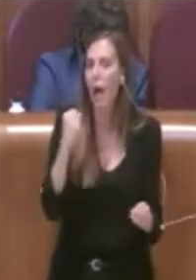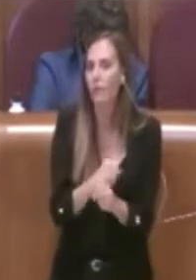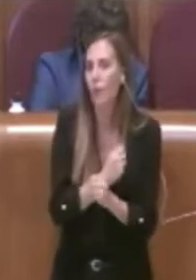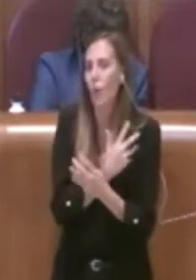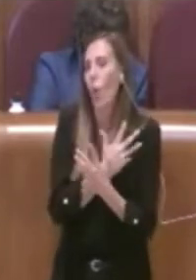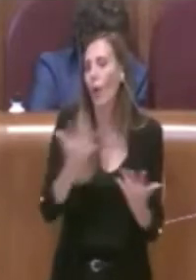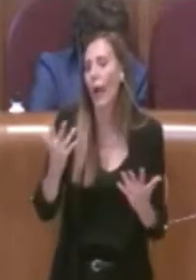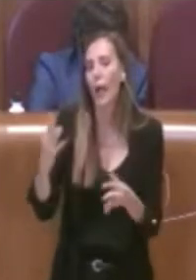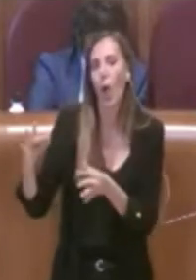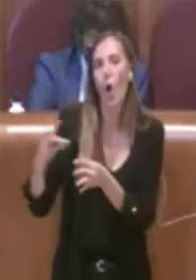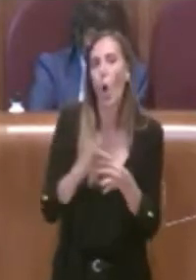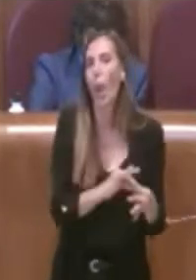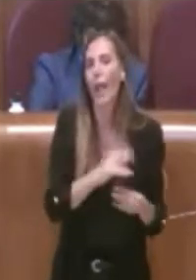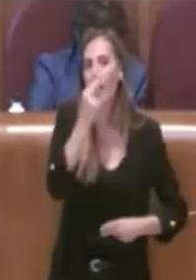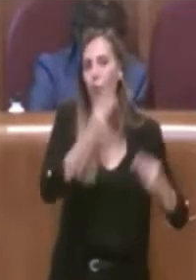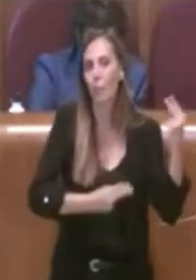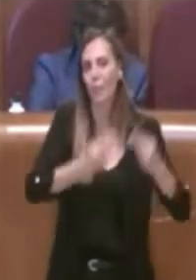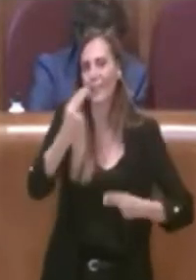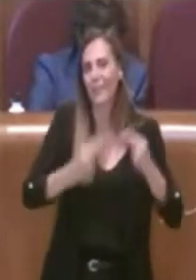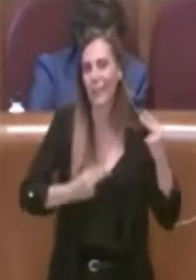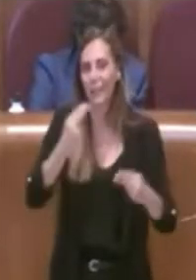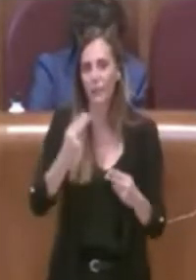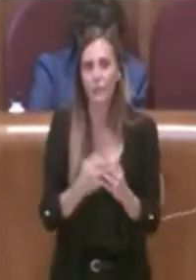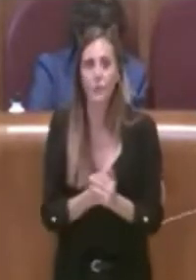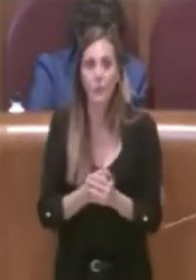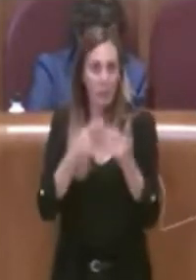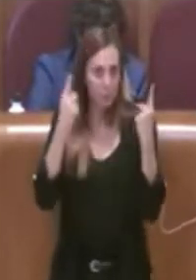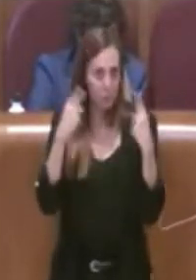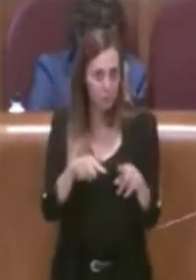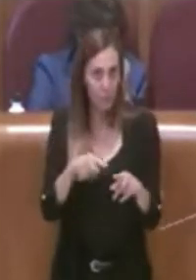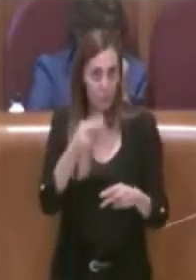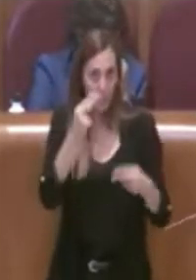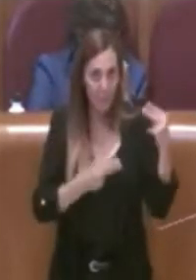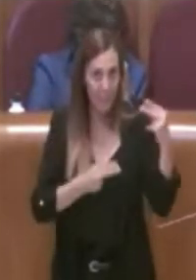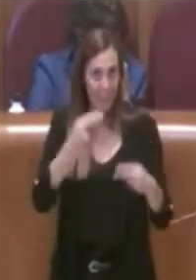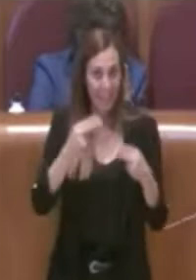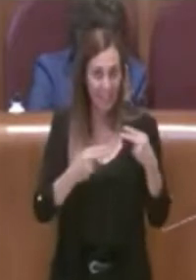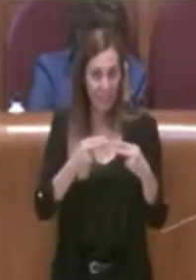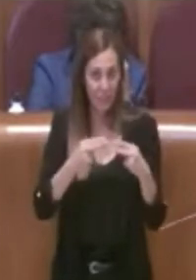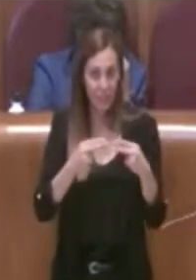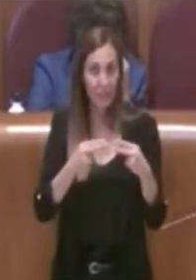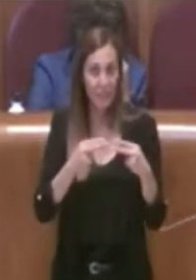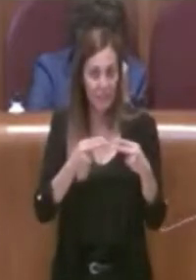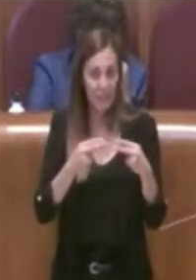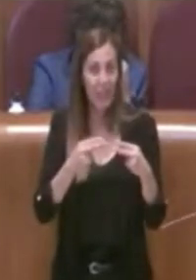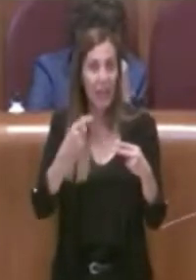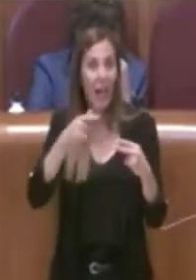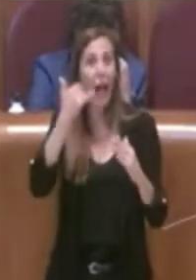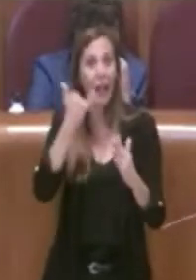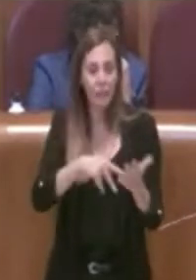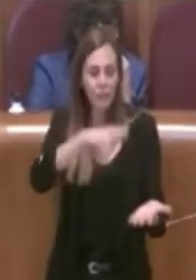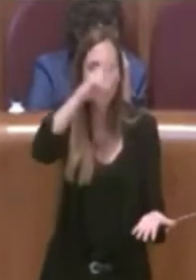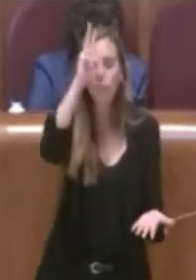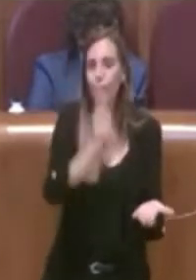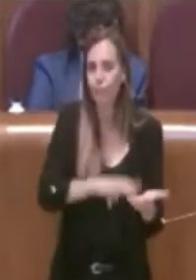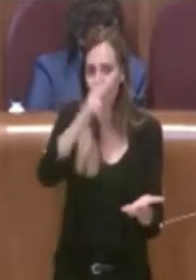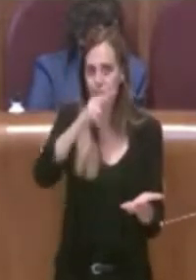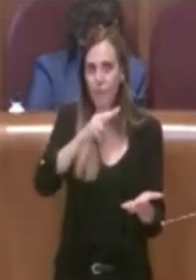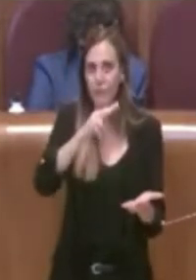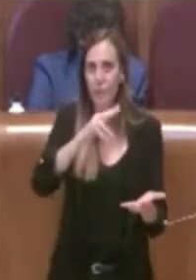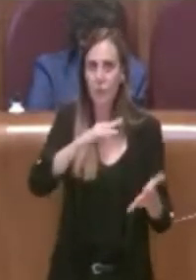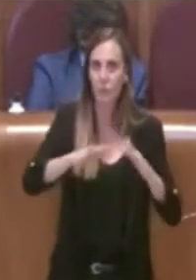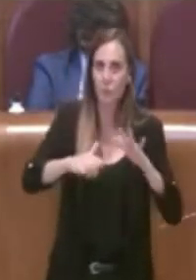conclusione consigli grazie presidente ebbene su questi bilanci alla fine li abbiamo approvati con